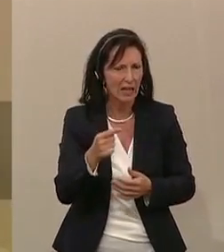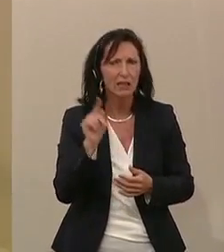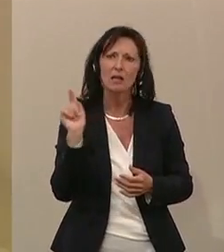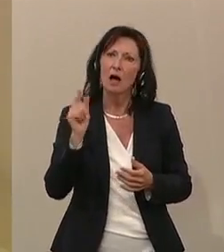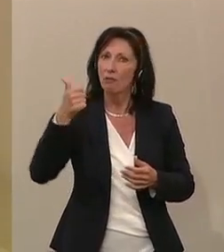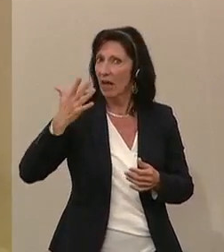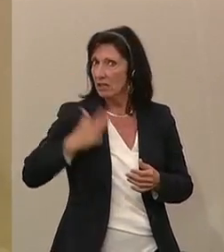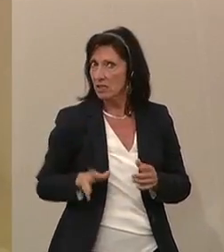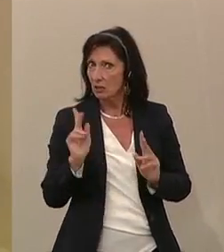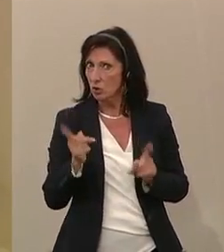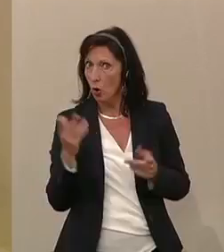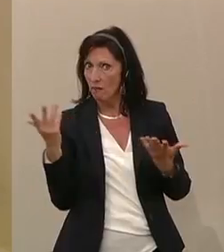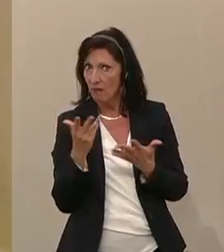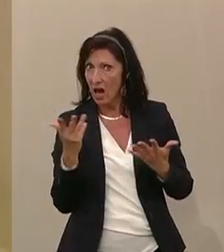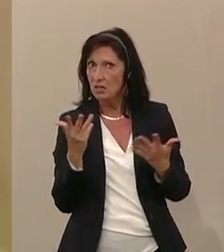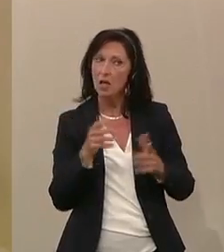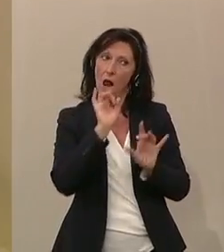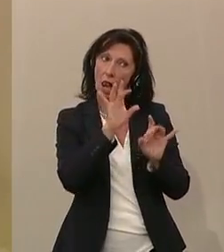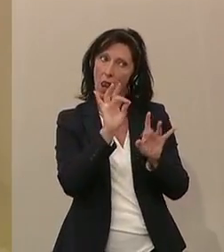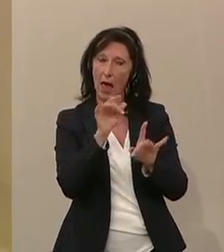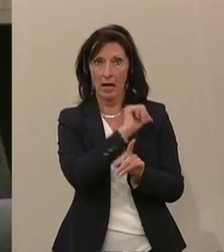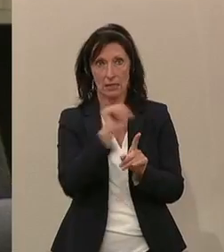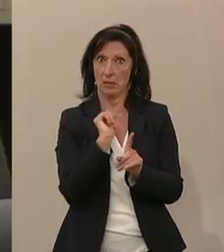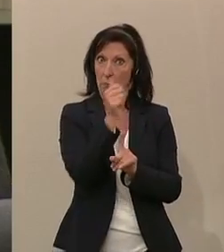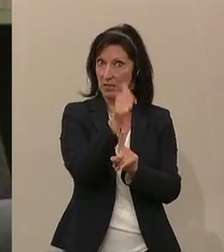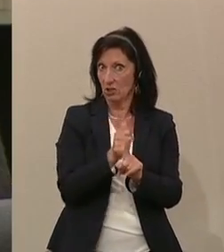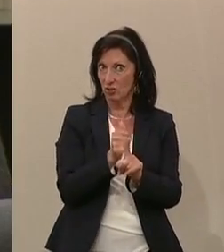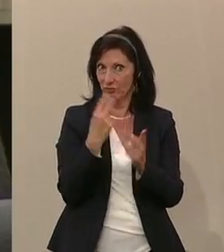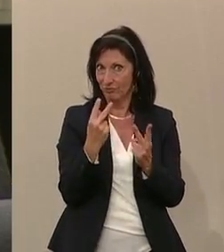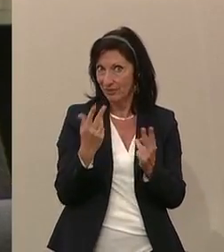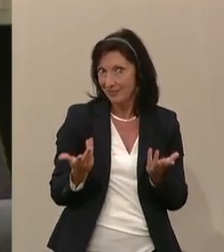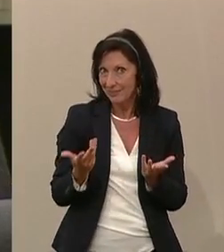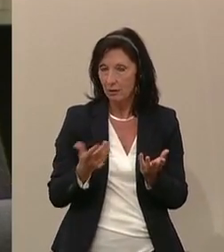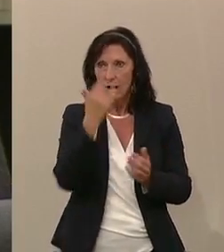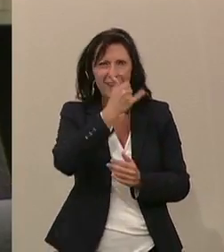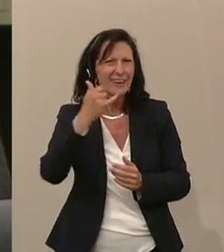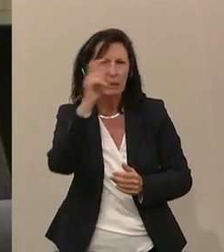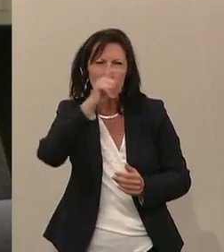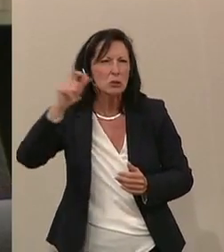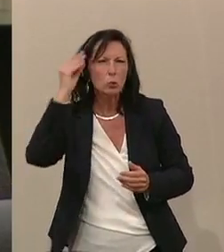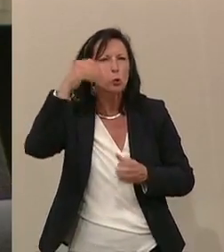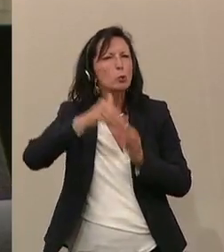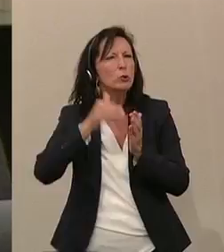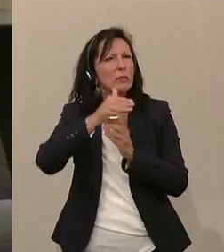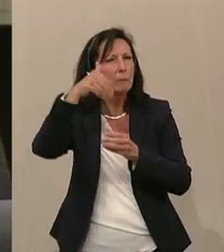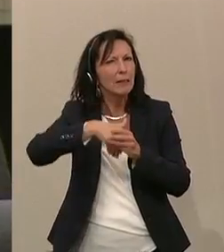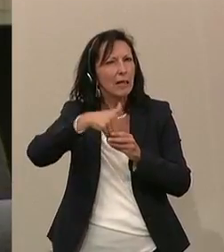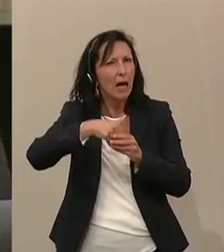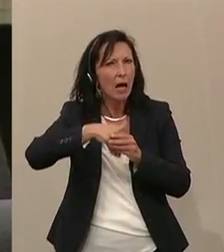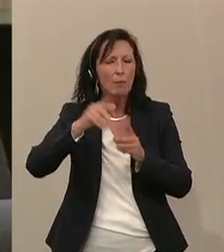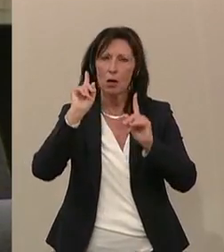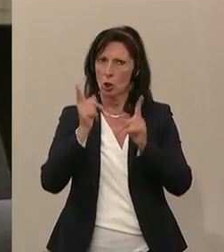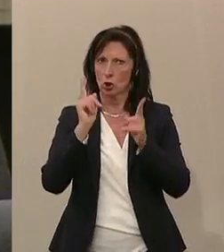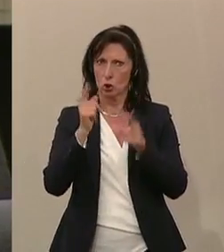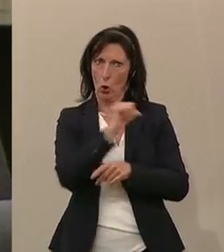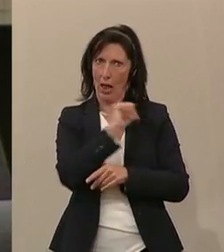Seite für die Selbsteinschätzung von Lehrern, die sicher auch wichtig ist, oder von jedem Beteiligten am Schulsystem natürlich auch die Außeneinschätzung einführt,